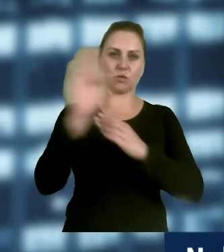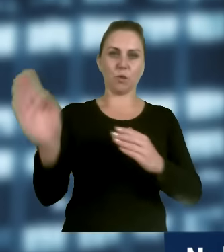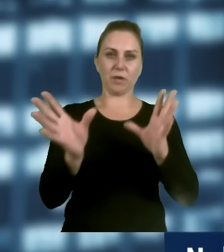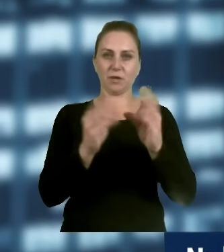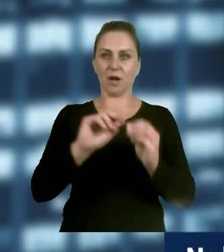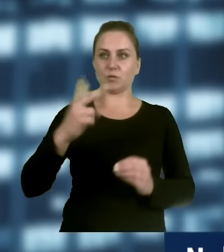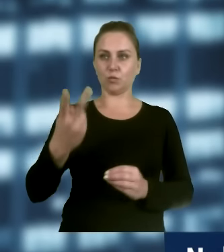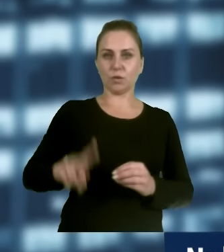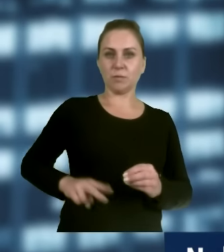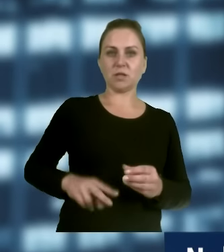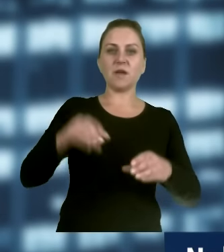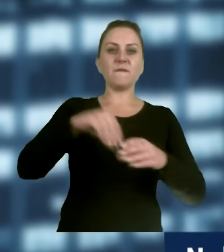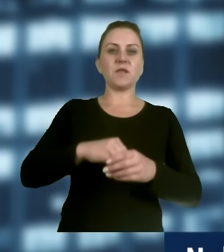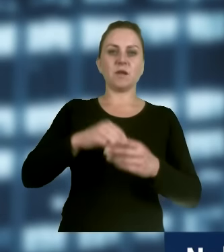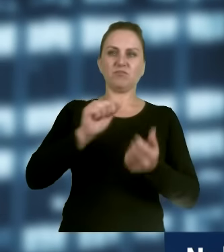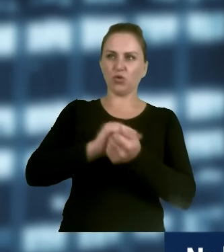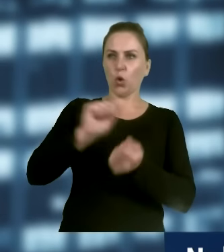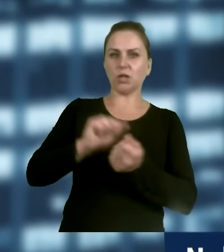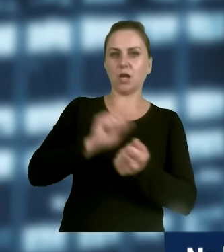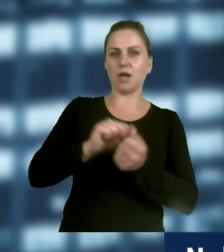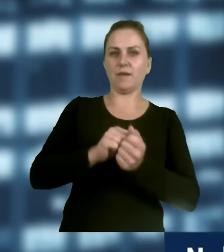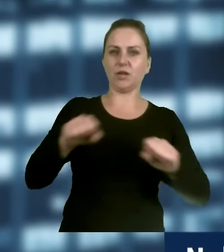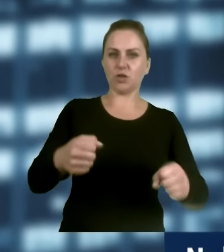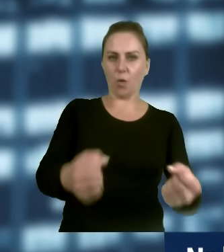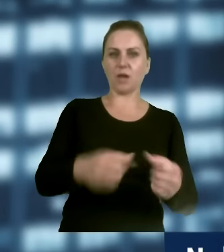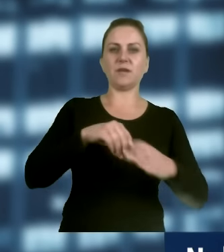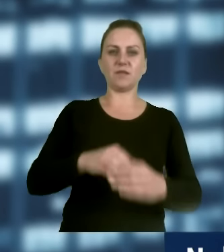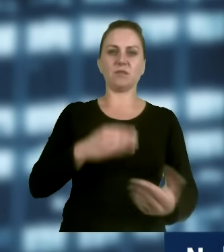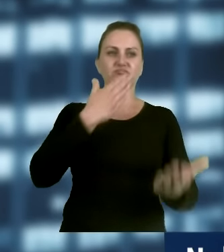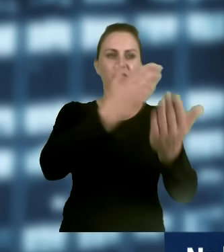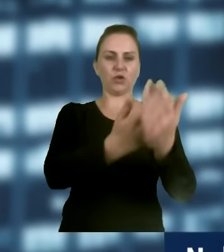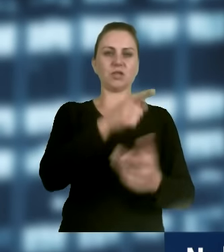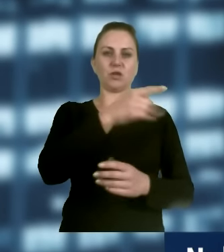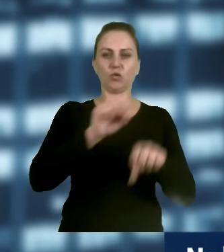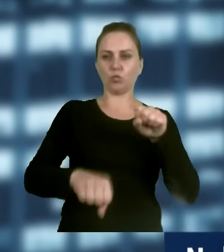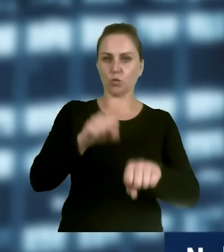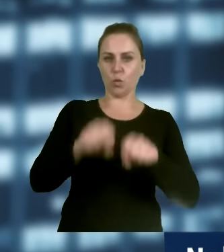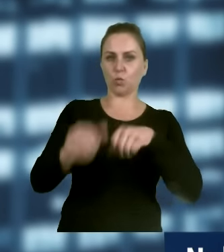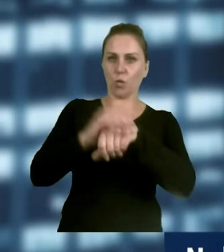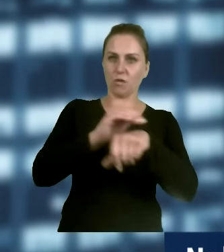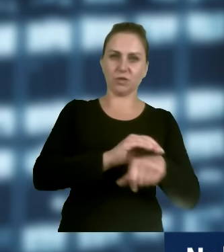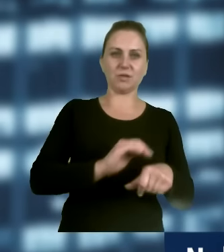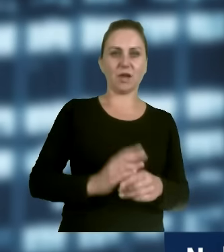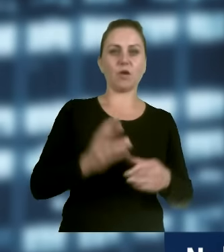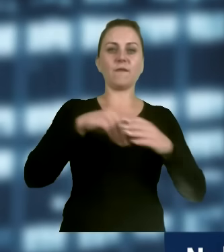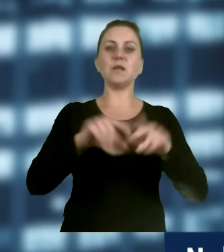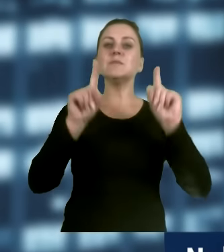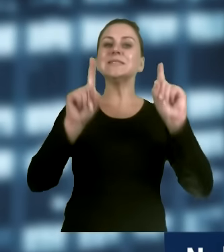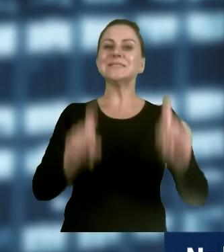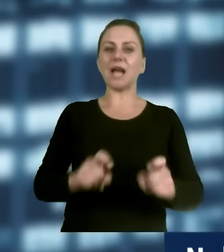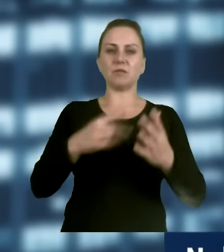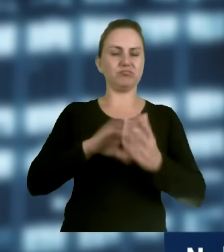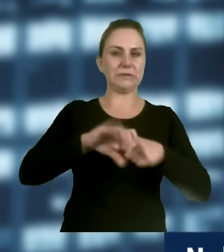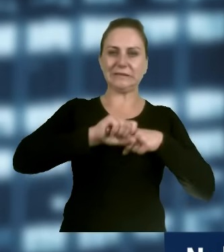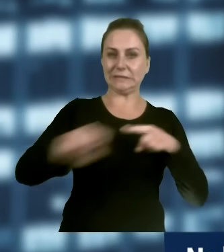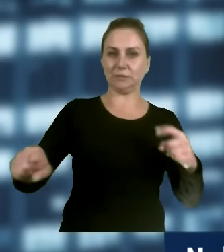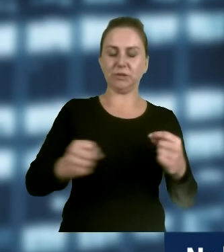które oceniam jako szkodliwe dla partii. Zarząd partii kieruje wniosek do partyjnego sądu koleżeńskiego o wszczęcie procedury dyscyplinarnej. Mało